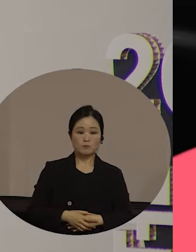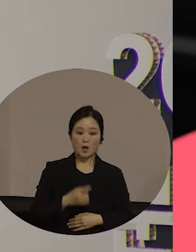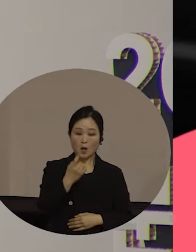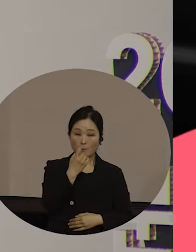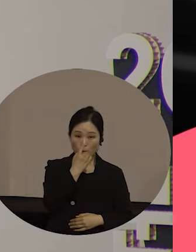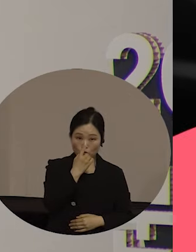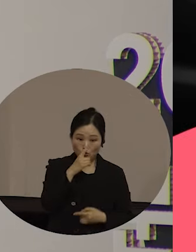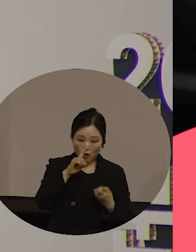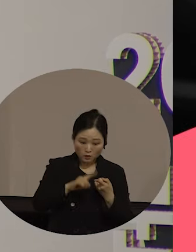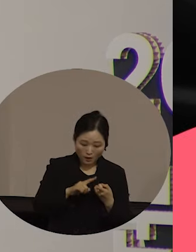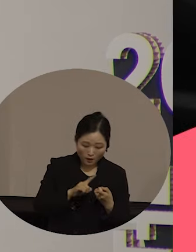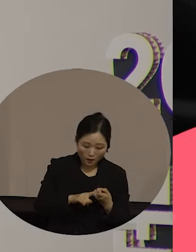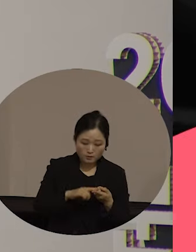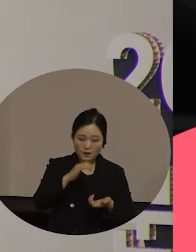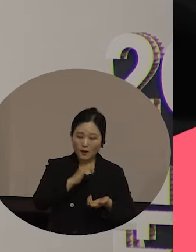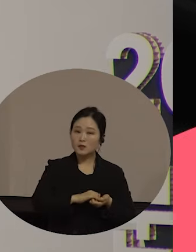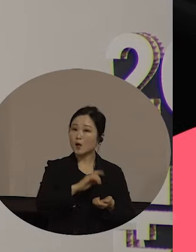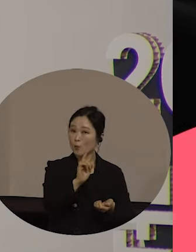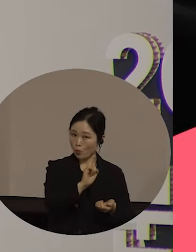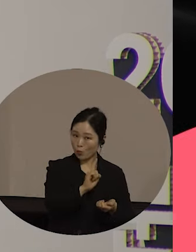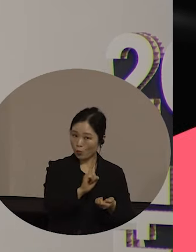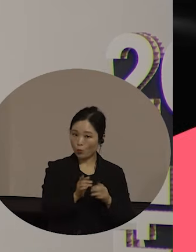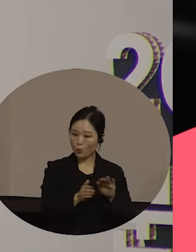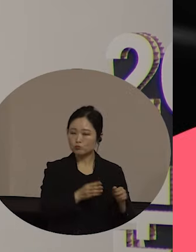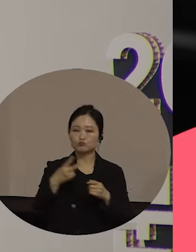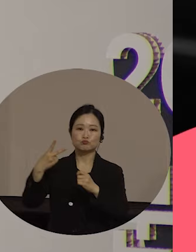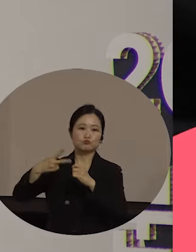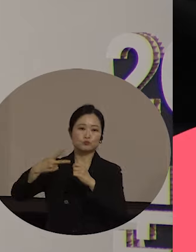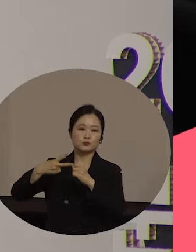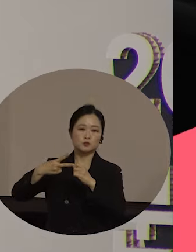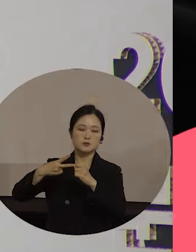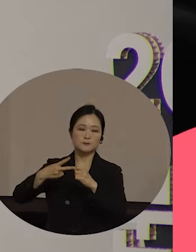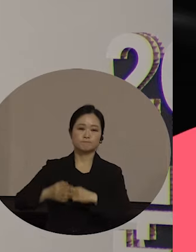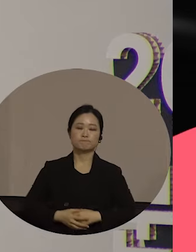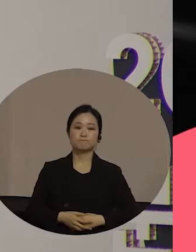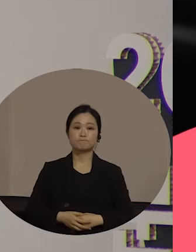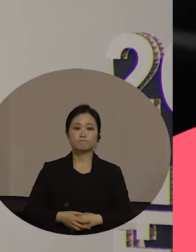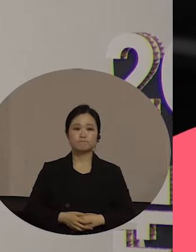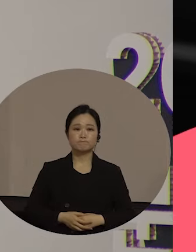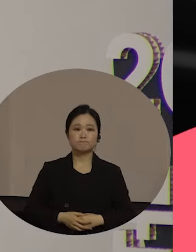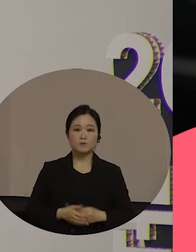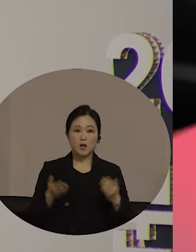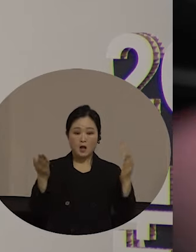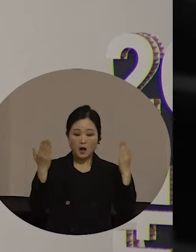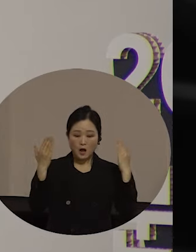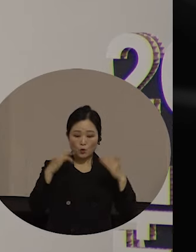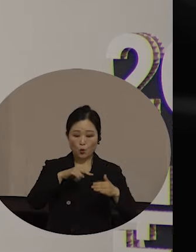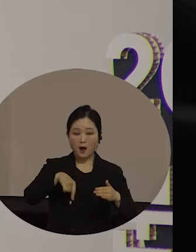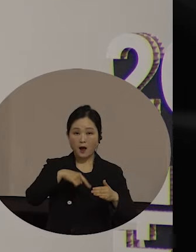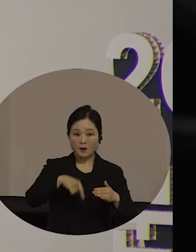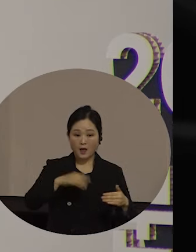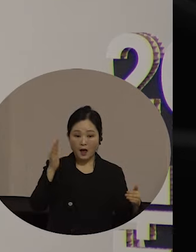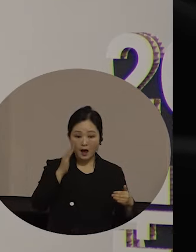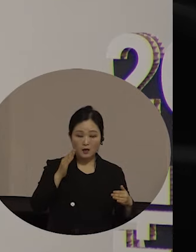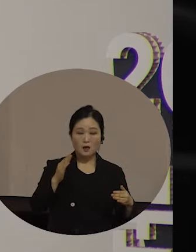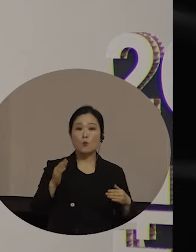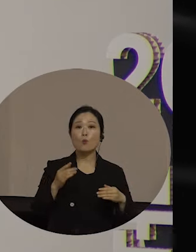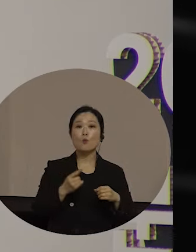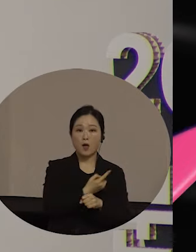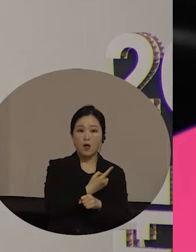무엇이고 어떻게 해결하느냐 두 번째는 요 같이 말씀하셨으면 좋겠는데 학교 안에 있는 학생들 외에